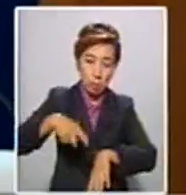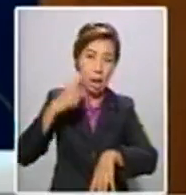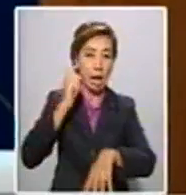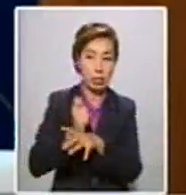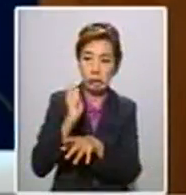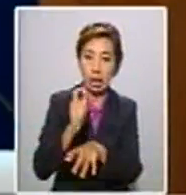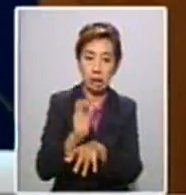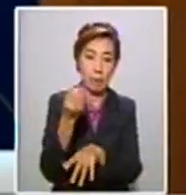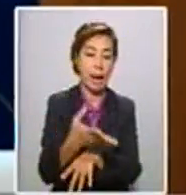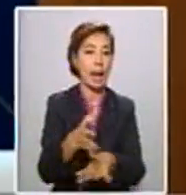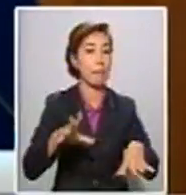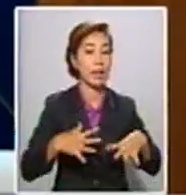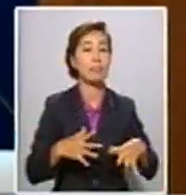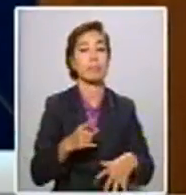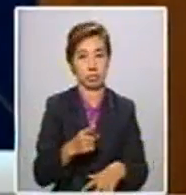ครับ